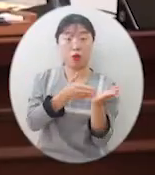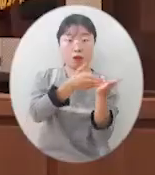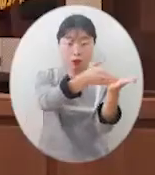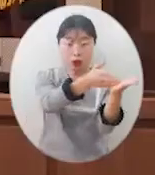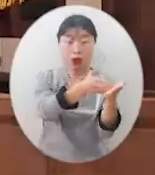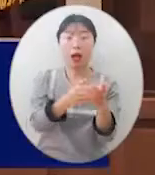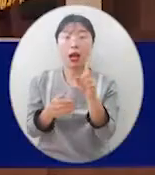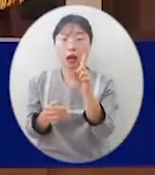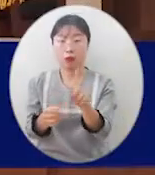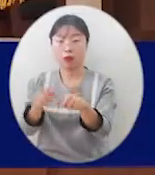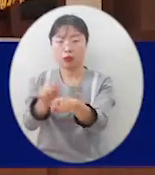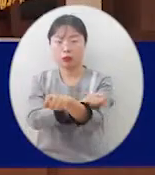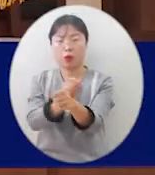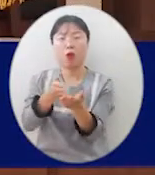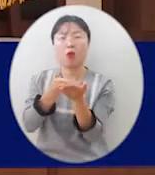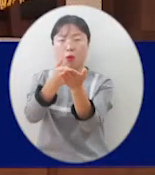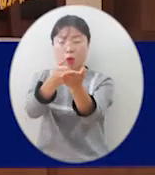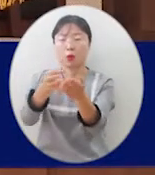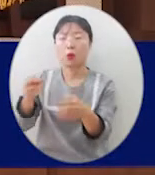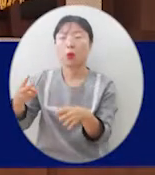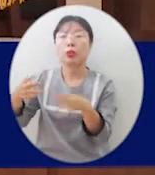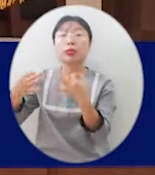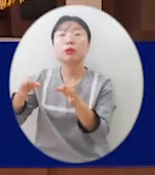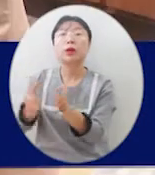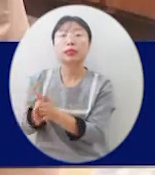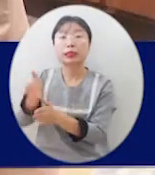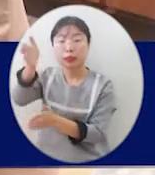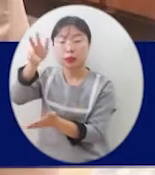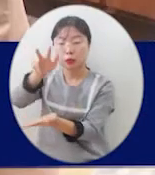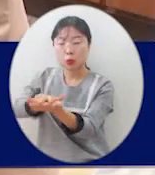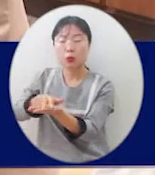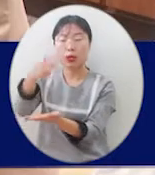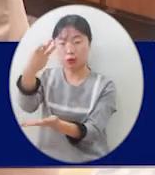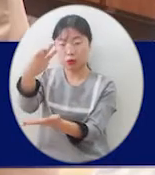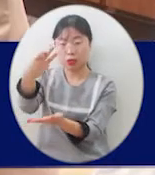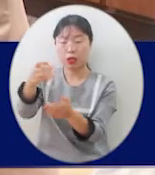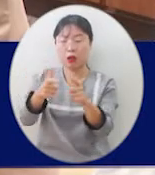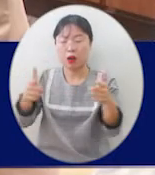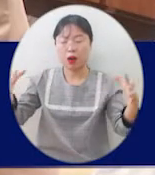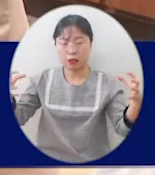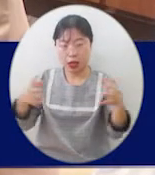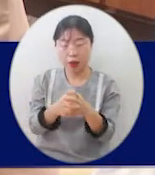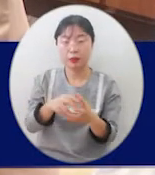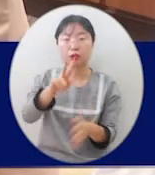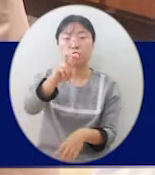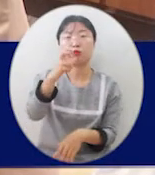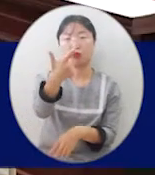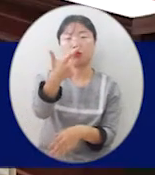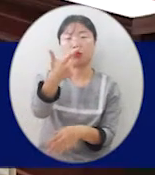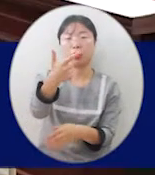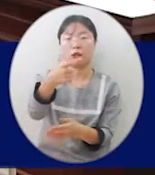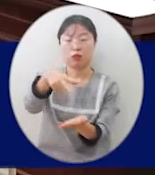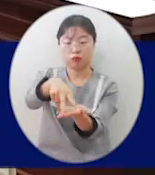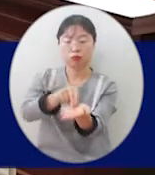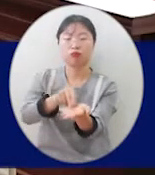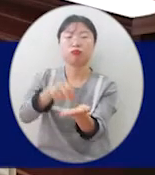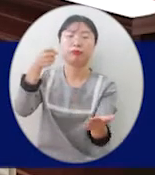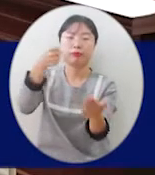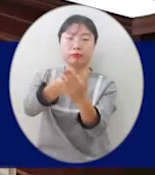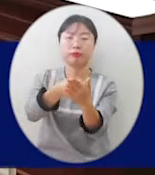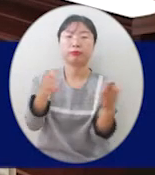한 건의 촉구안, 의왕시장이 제출한 조례안 13건, 기타 2건 등 26개 안건을